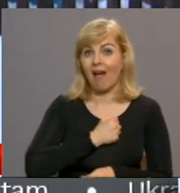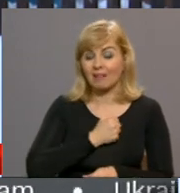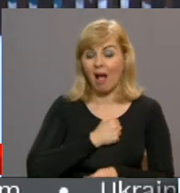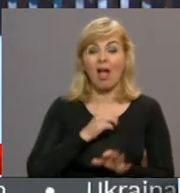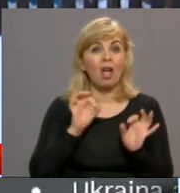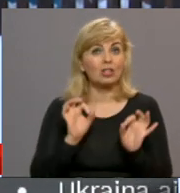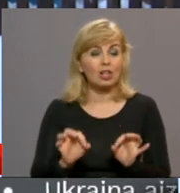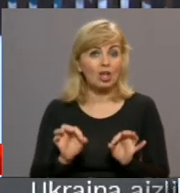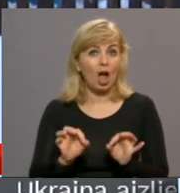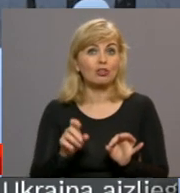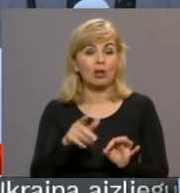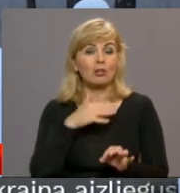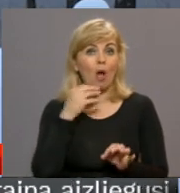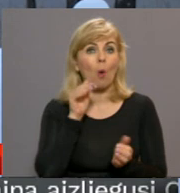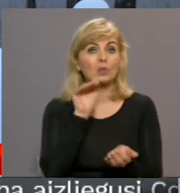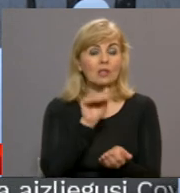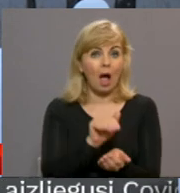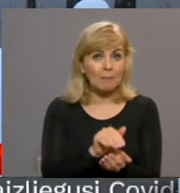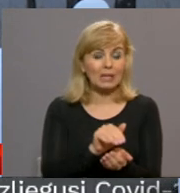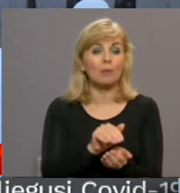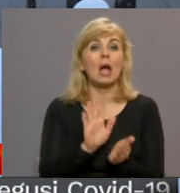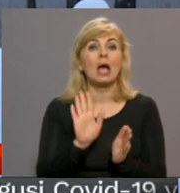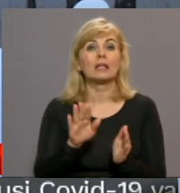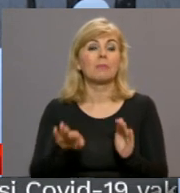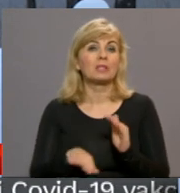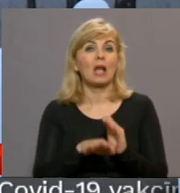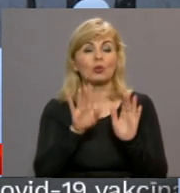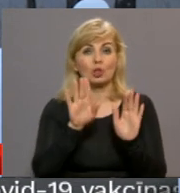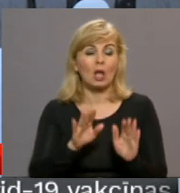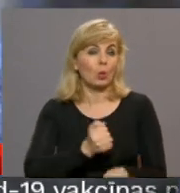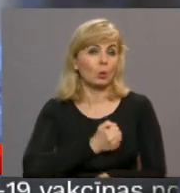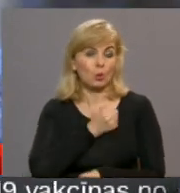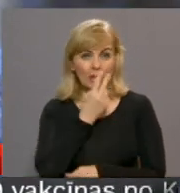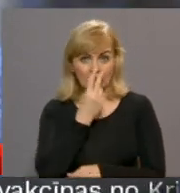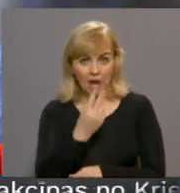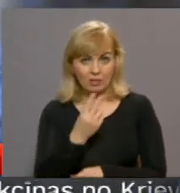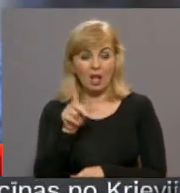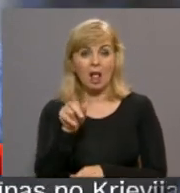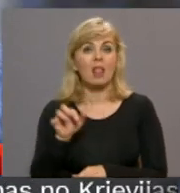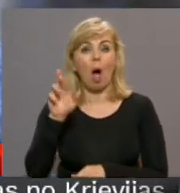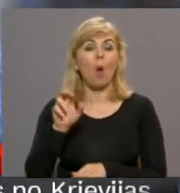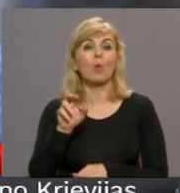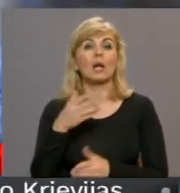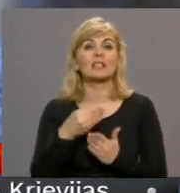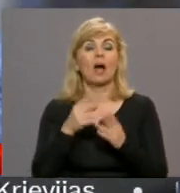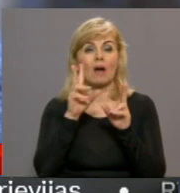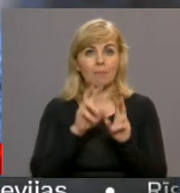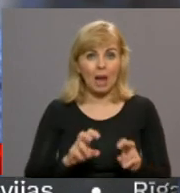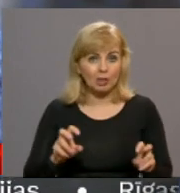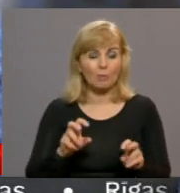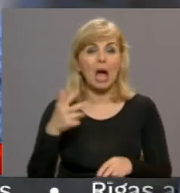ļoti daudz šo stihisku apbedījumu. Tagad gan apbedījumu zem sniega saskatīt ir grūti. Tomēr Laura pētījumā secināja, ka vairāk